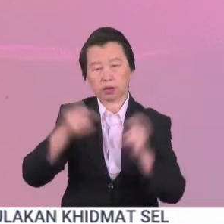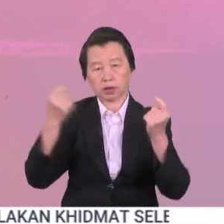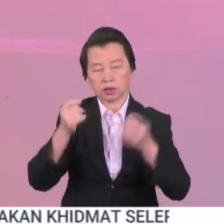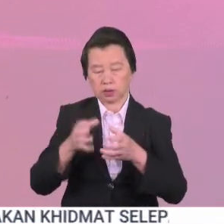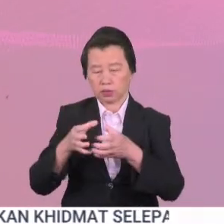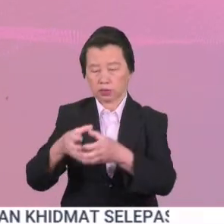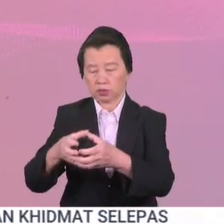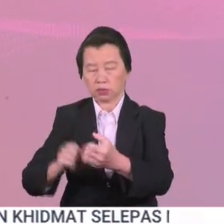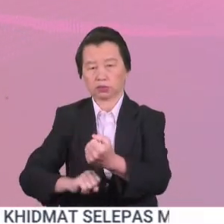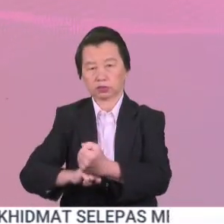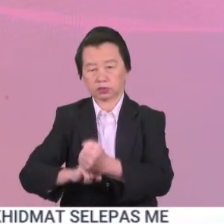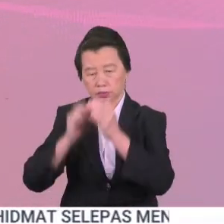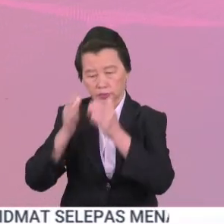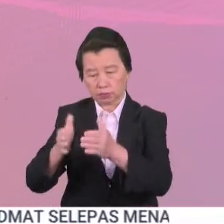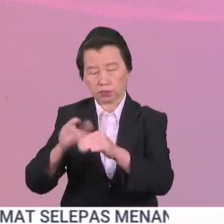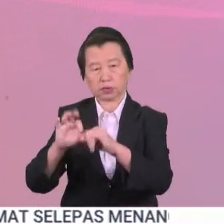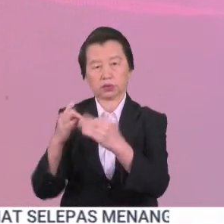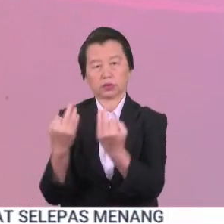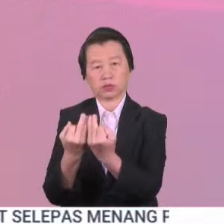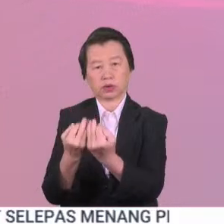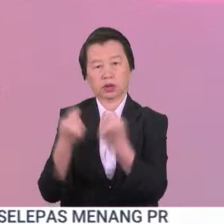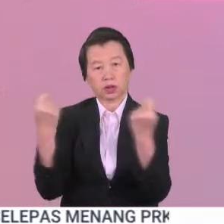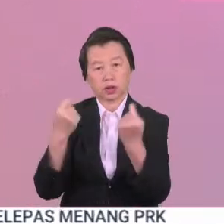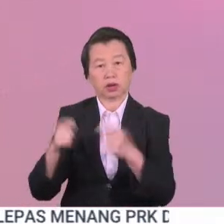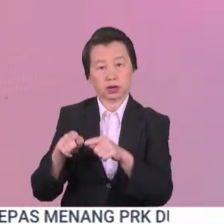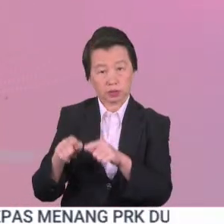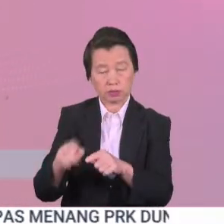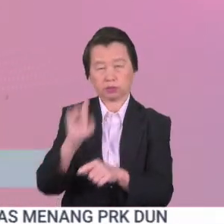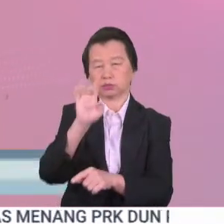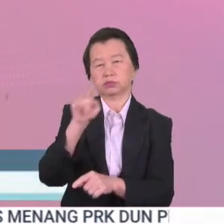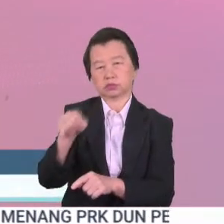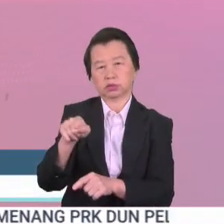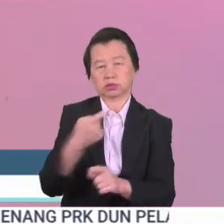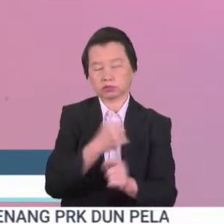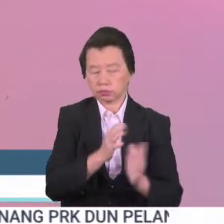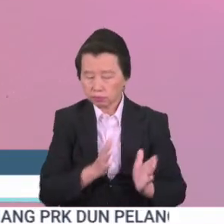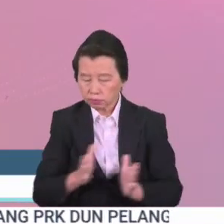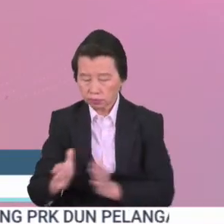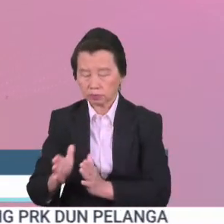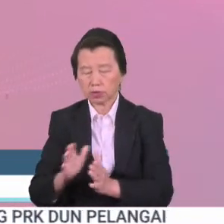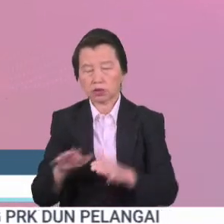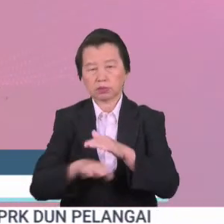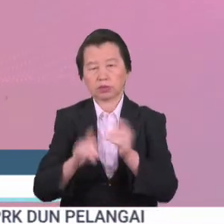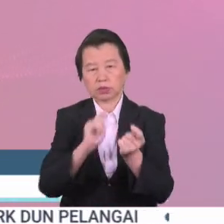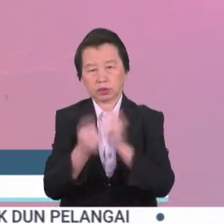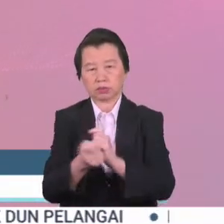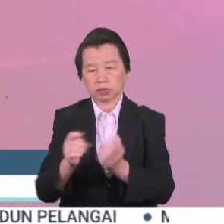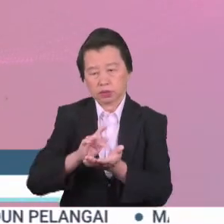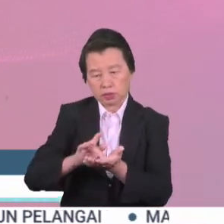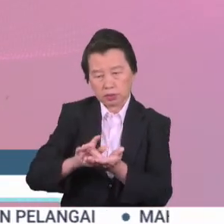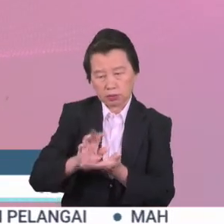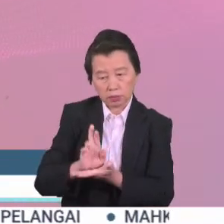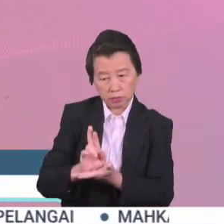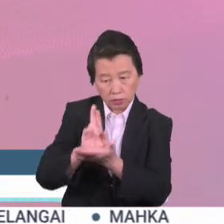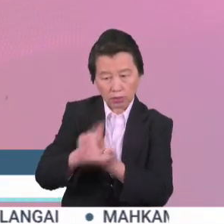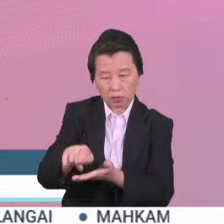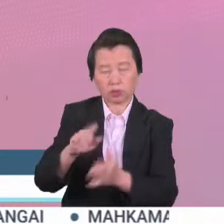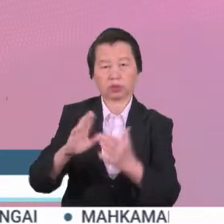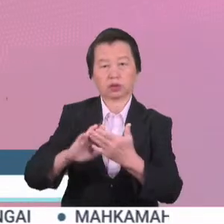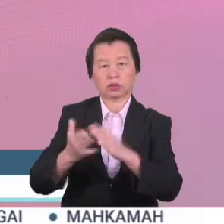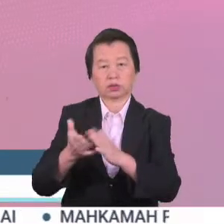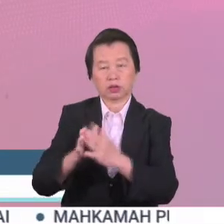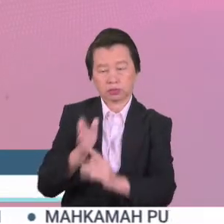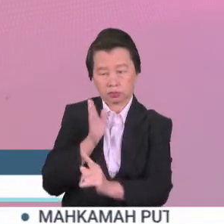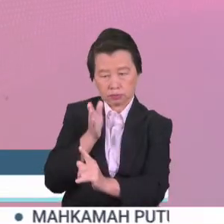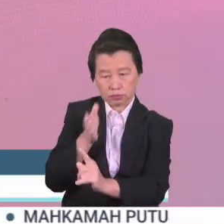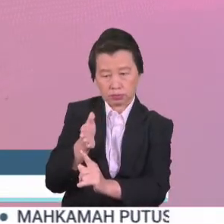kelompok sokongan kepulihan keluarga karnival ini merupakan salah satu strategi di bawah transformasi rawatan dan pemulihan dalam komuniti yang